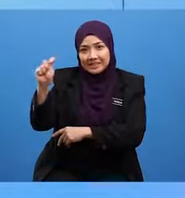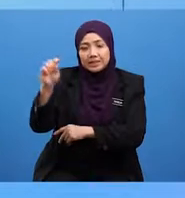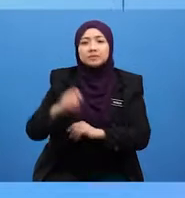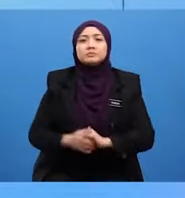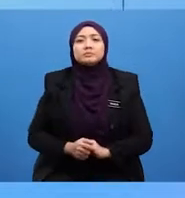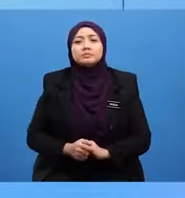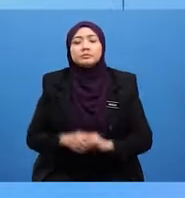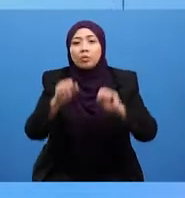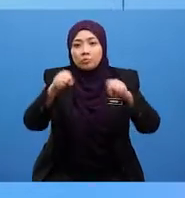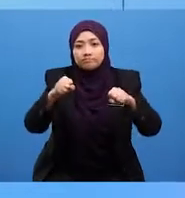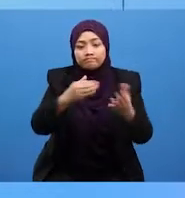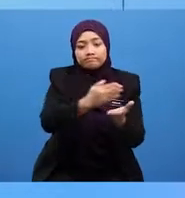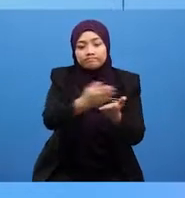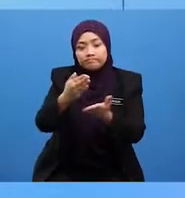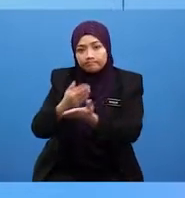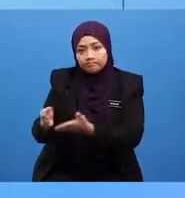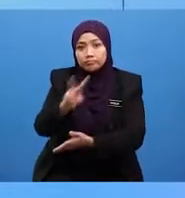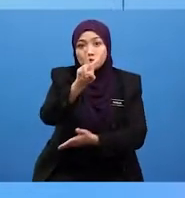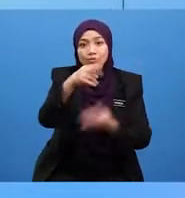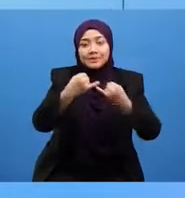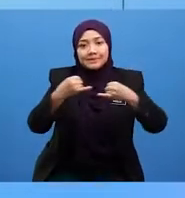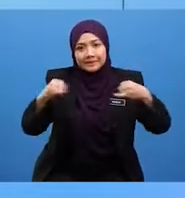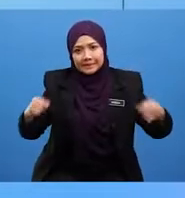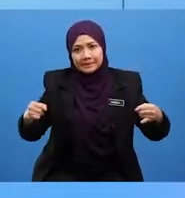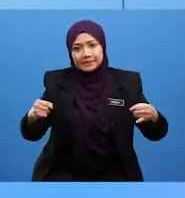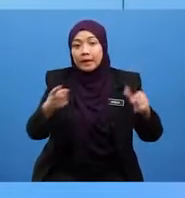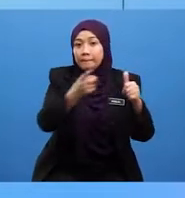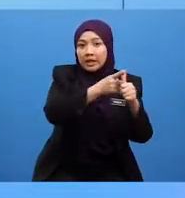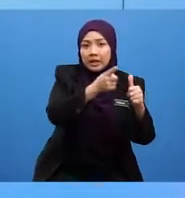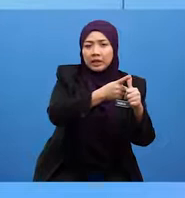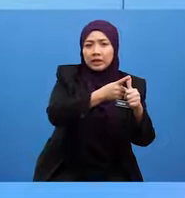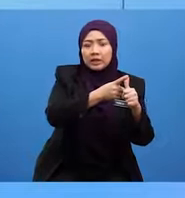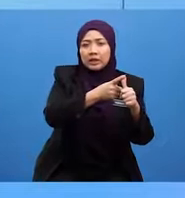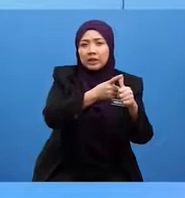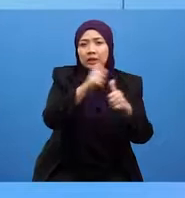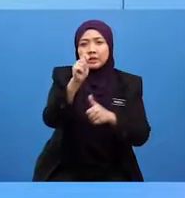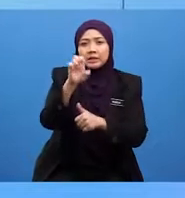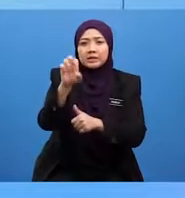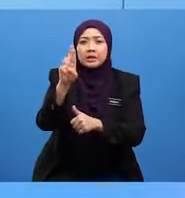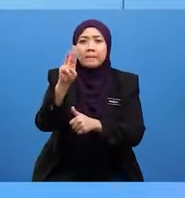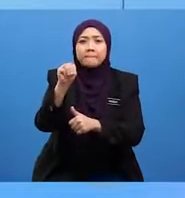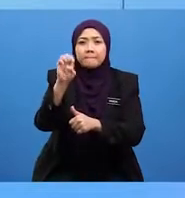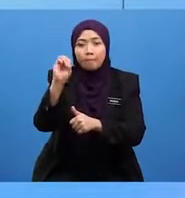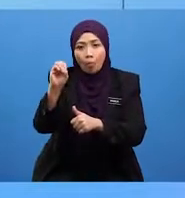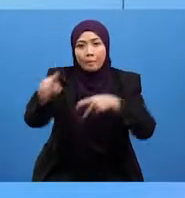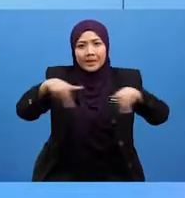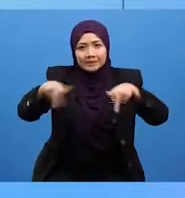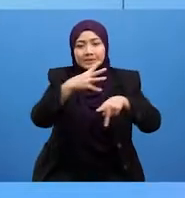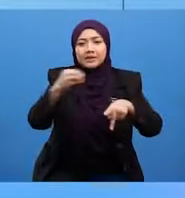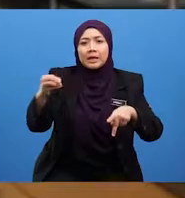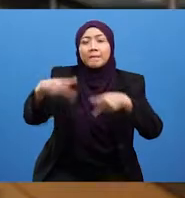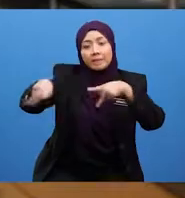dapat dibahagikan kepada dua jenis, iaitu termoplastik dan plastik